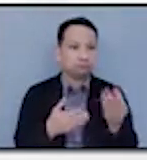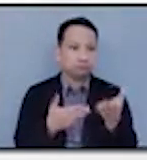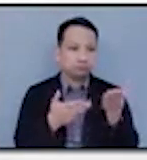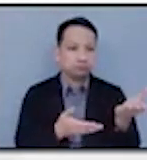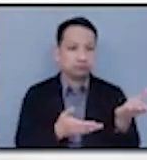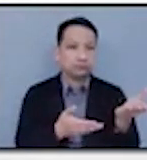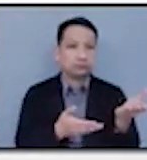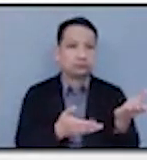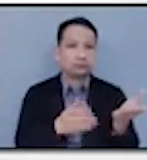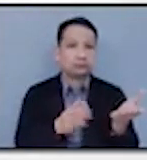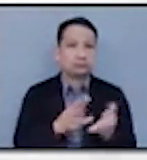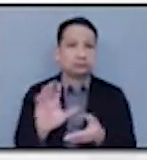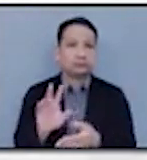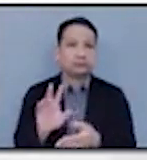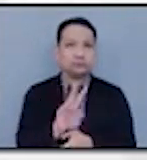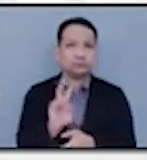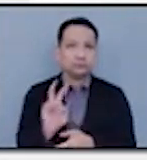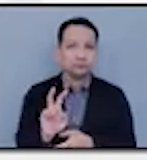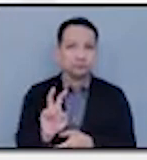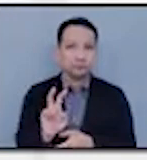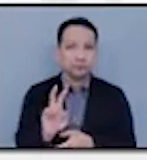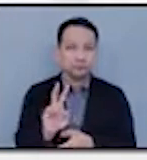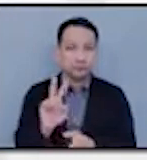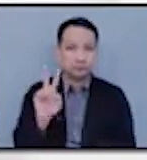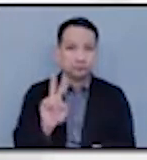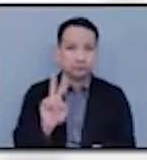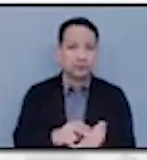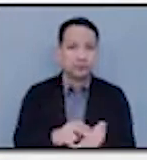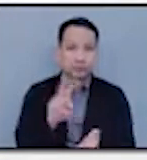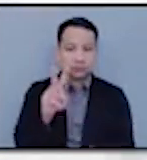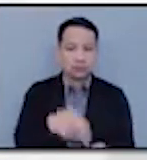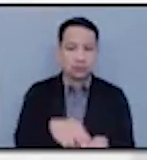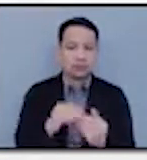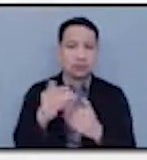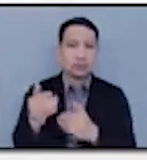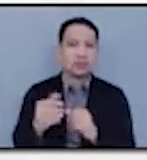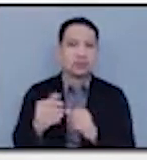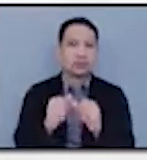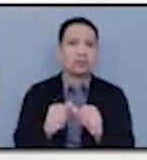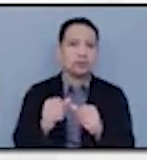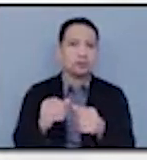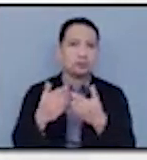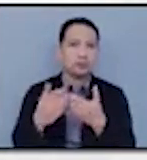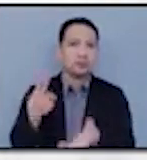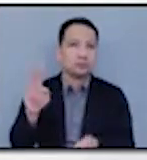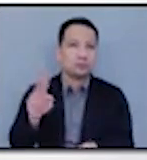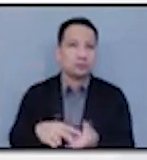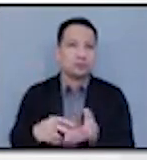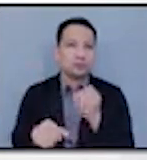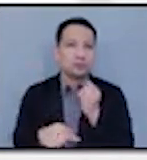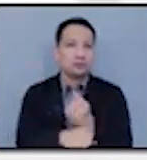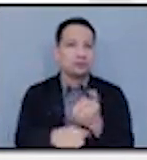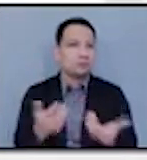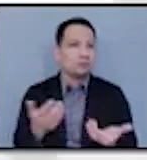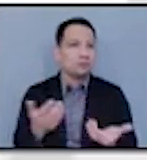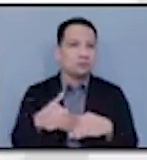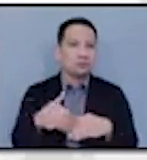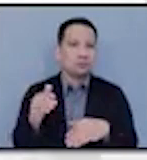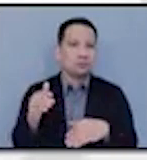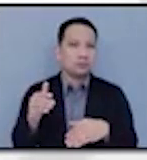ng 2,000 piso. Ibinigay naman ng biktima ang hiningang pera ng suspect pero agad itong tumulog